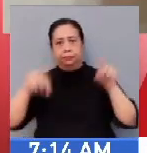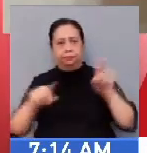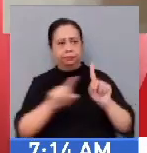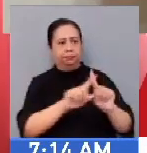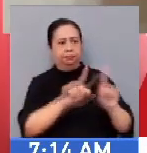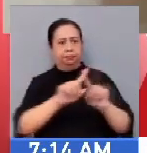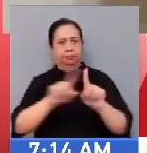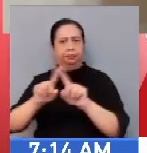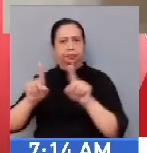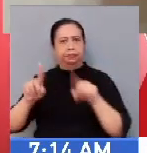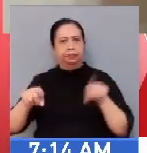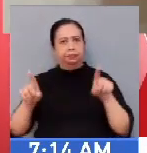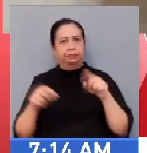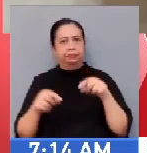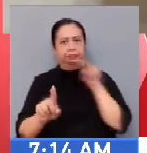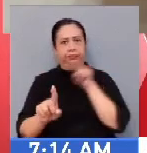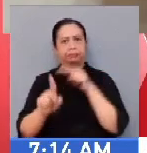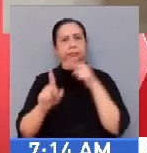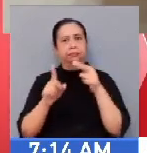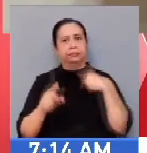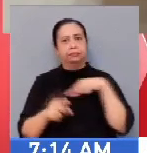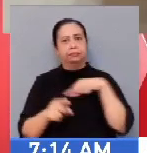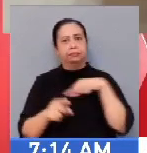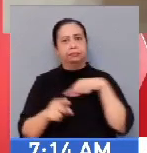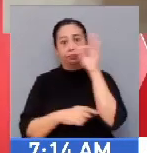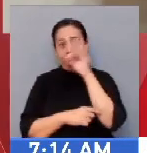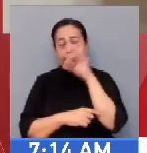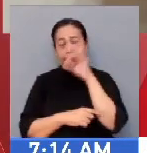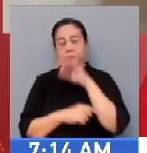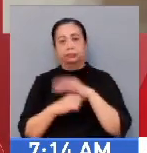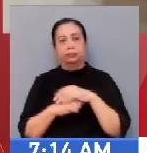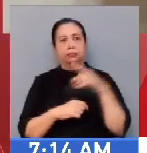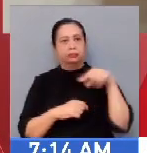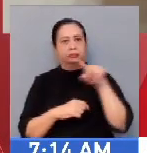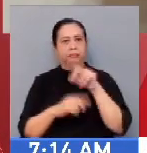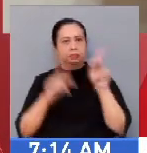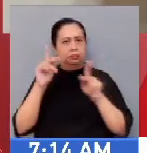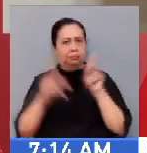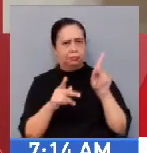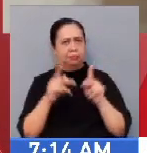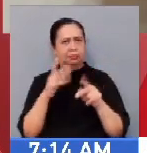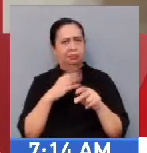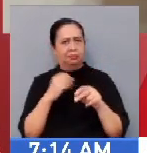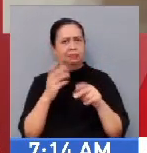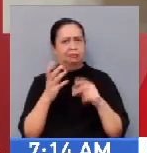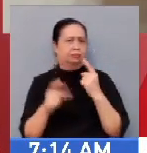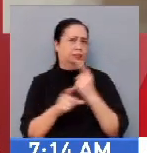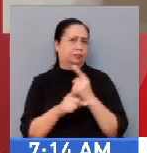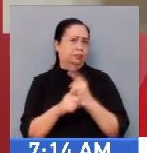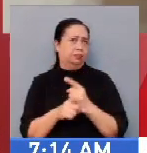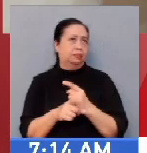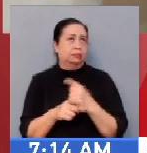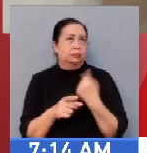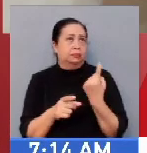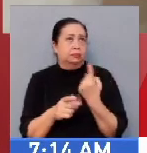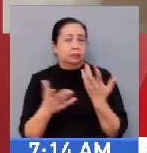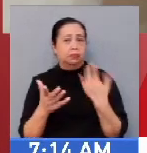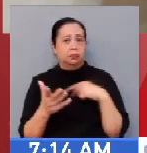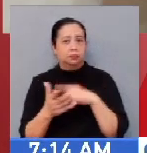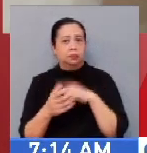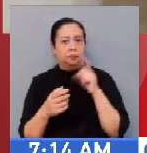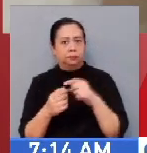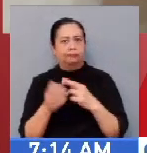ang pananaw nating mga Pilipino, nating mga mamamayan. At karapat-dapat lang na magkaroon ng